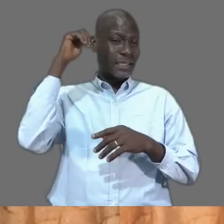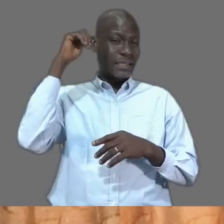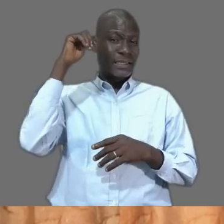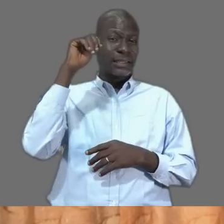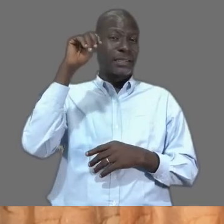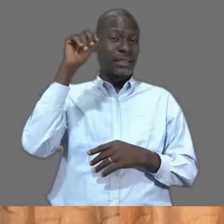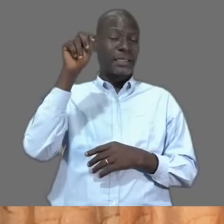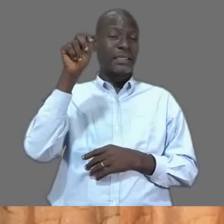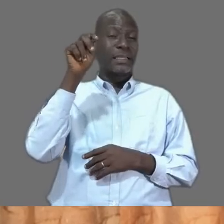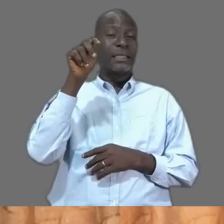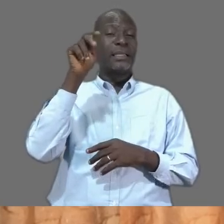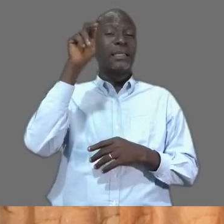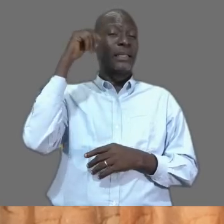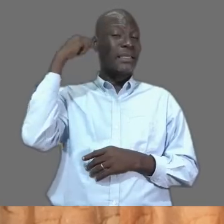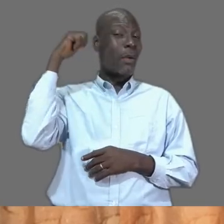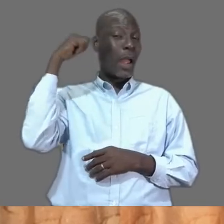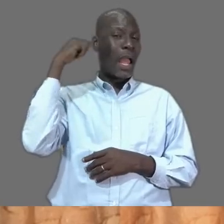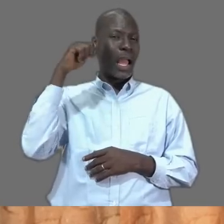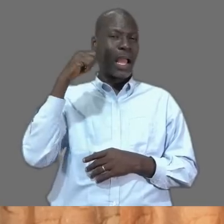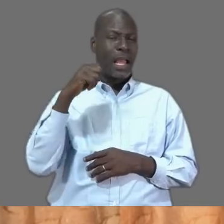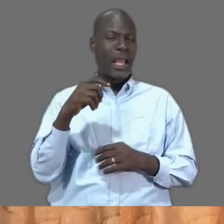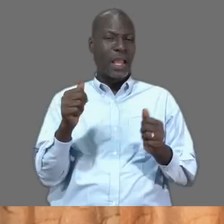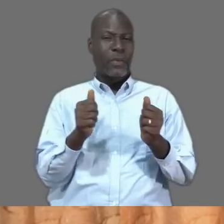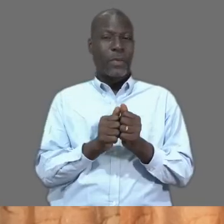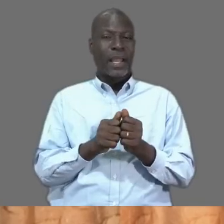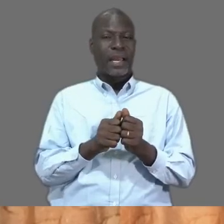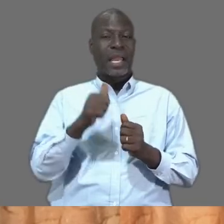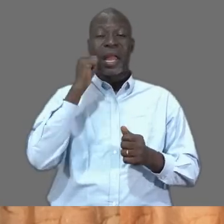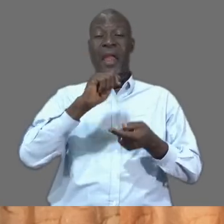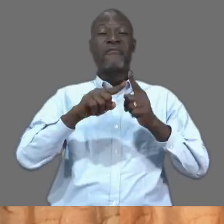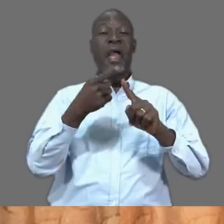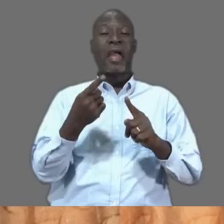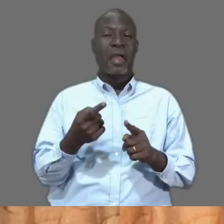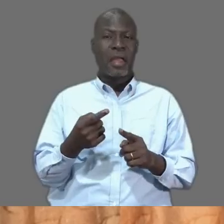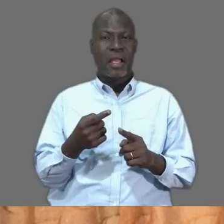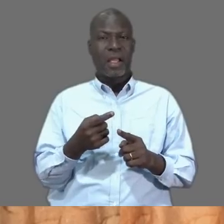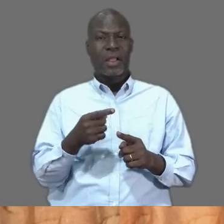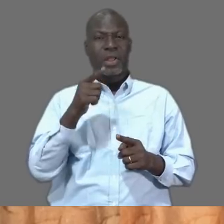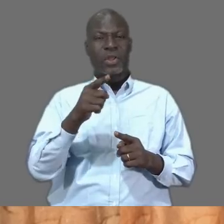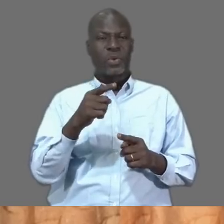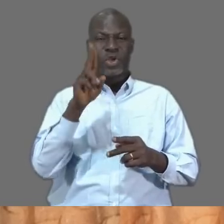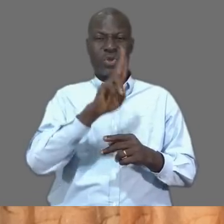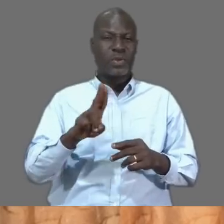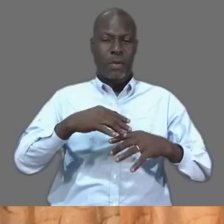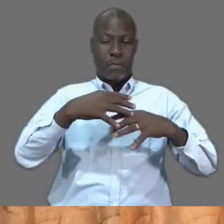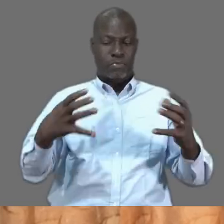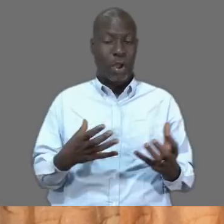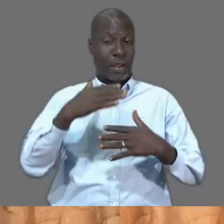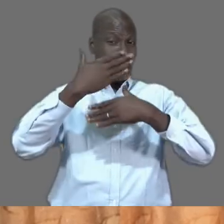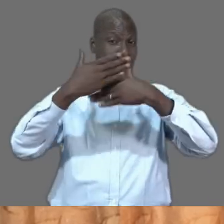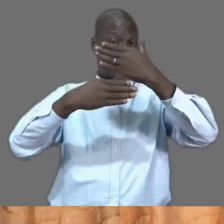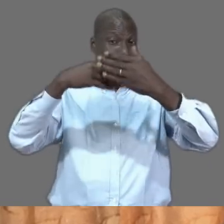da sani a sabe one sabio ne mpana ete na wakofa block pa ye disi